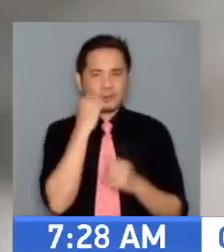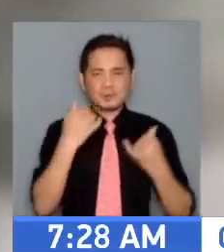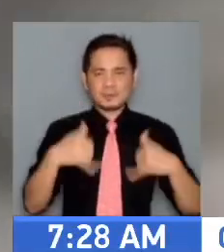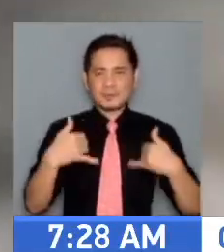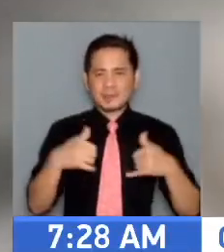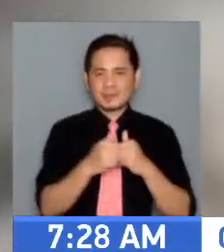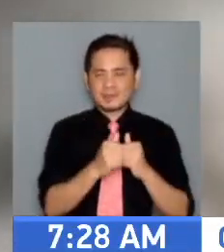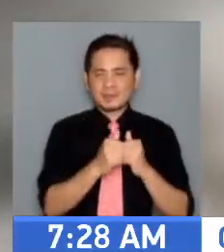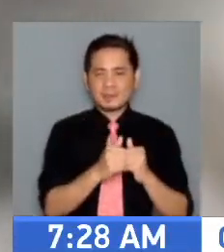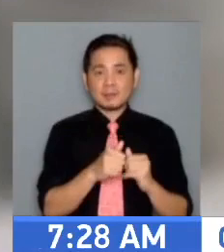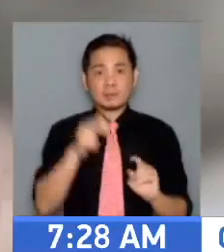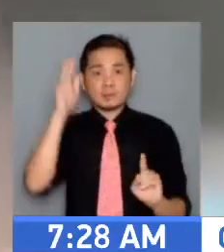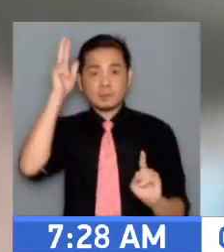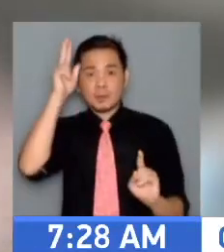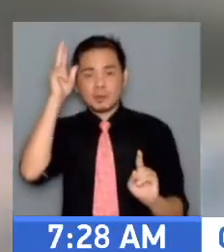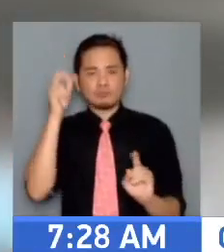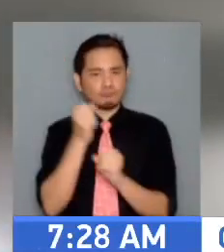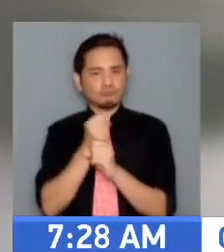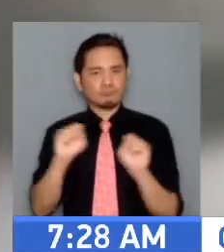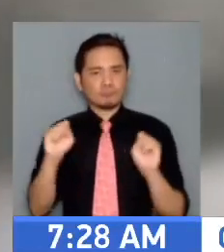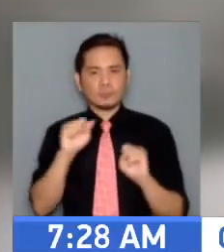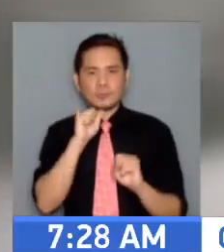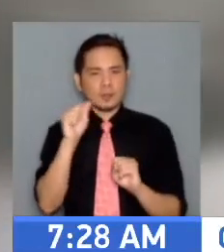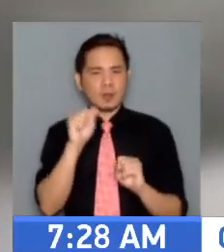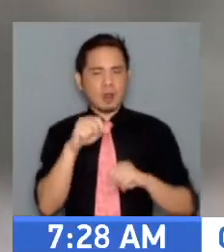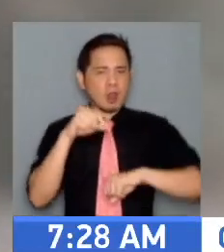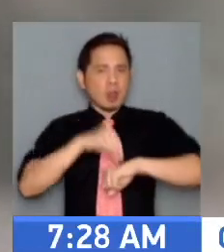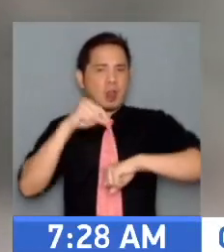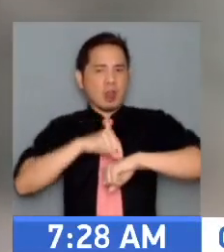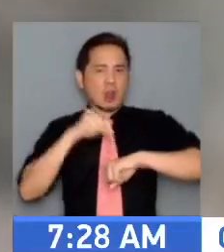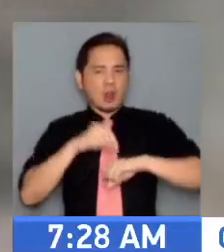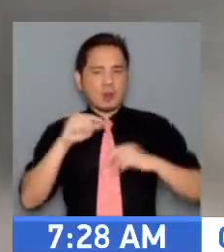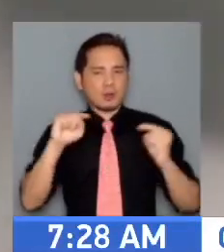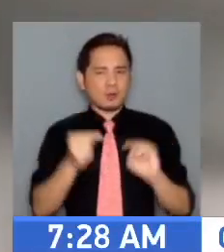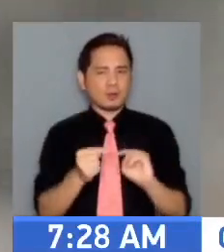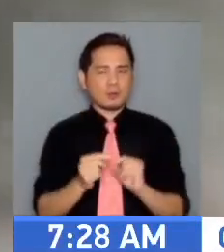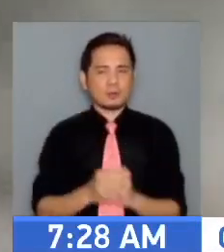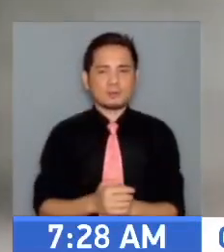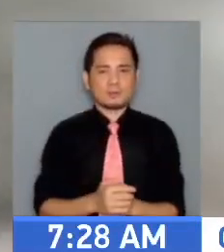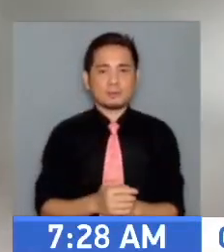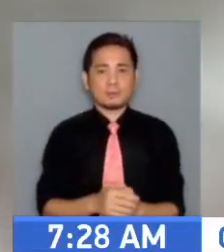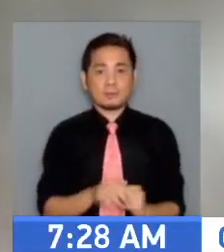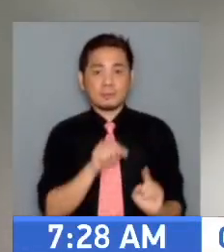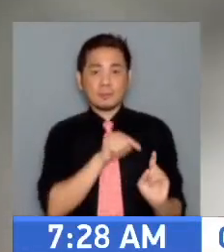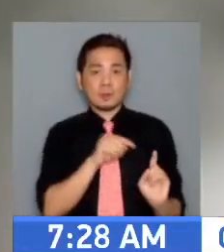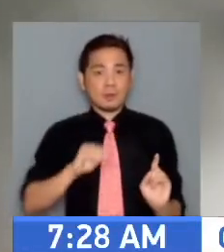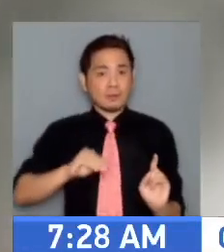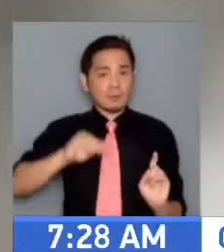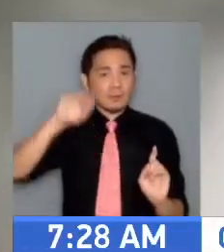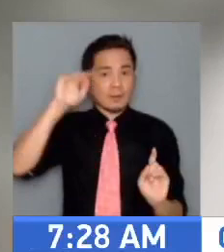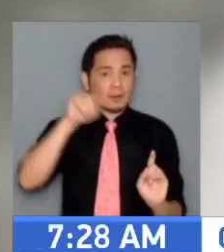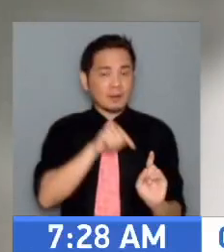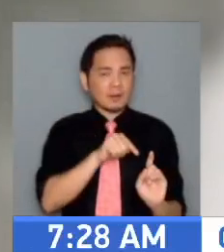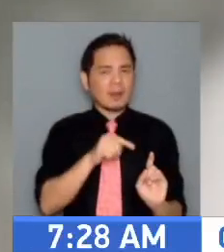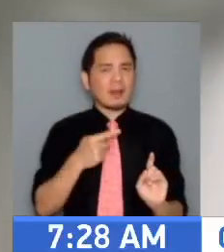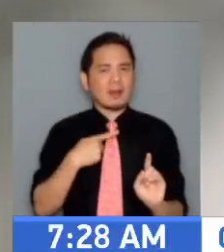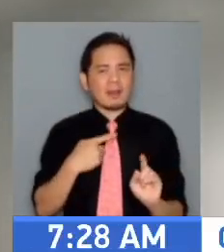hindi sinasaktan ng bata. Nais daw talaga ni Mami Nay na lumaki si Rafael na may pagmamahal sa mga